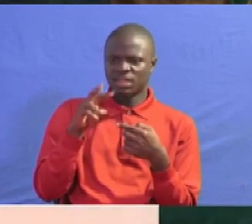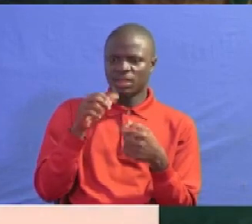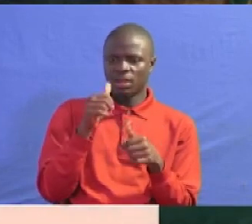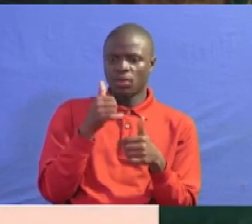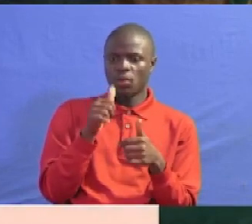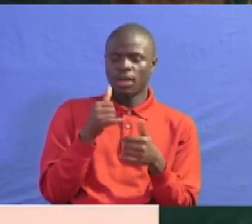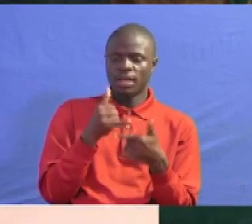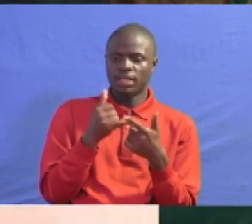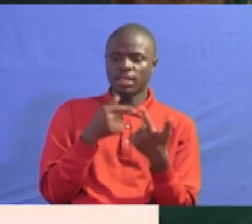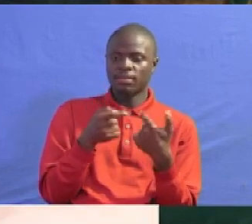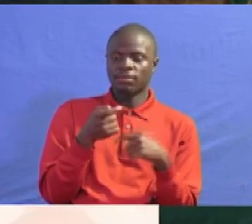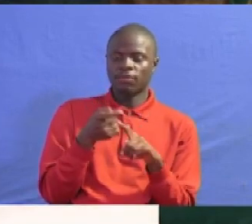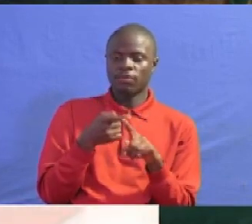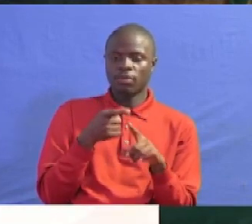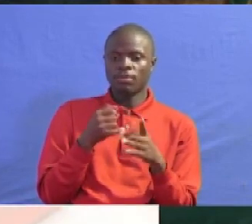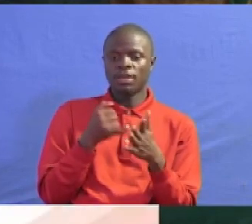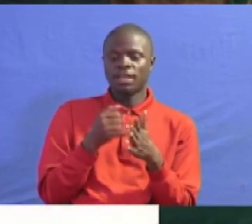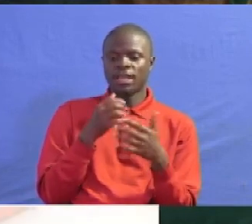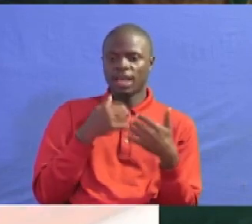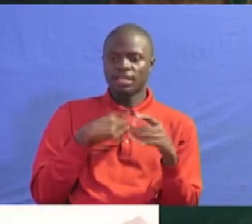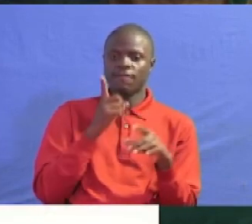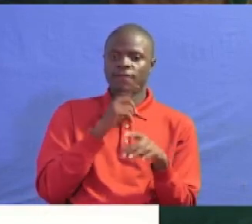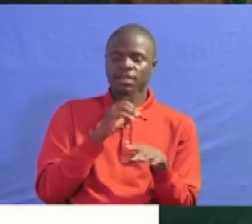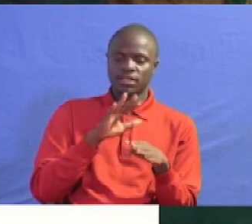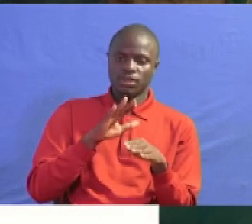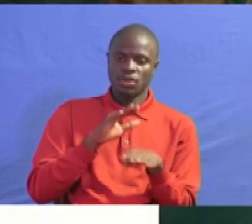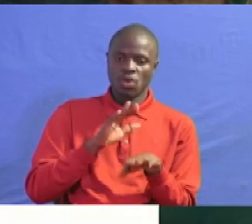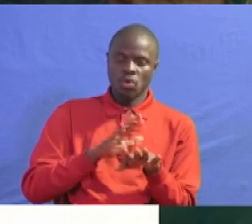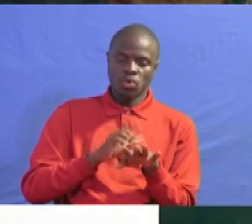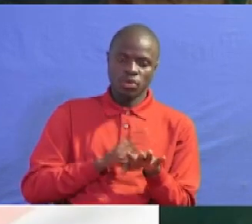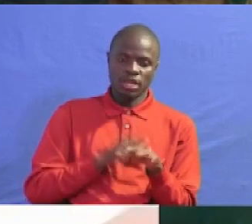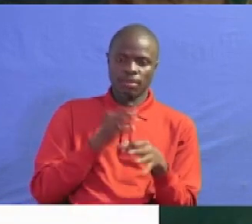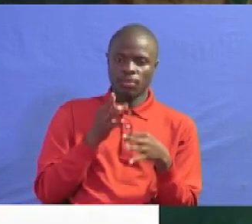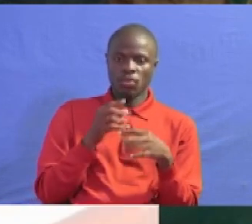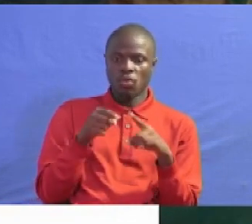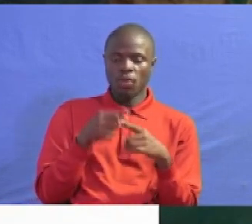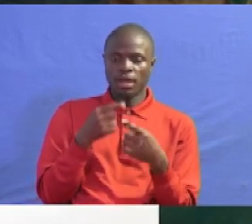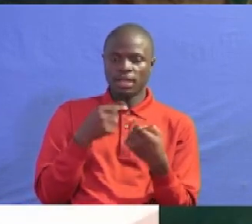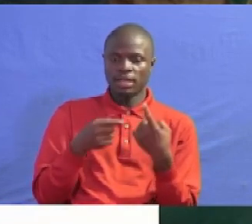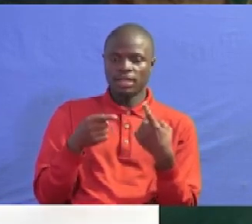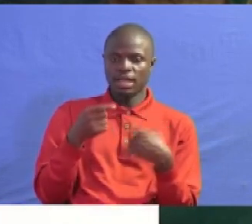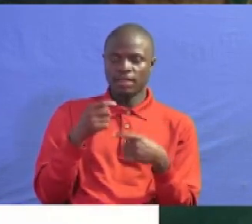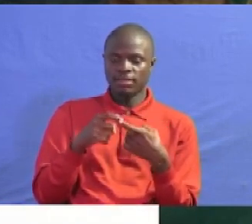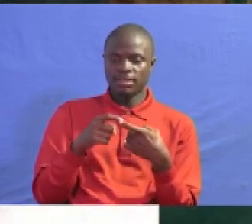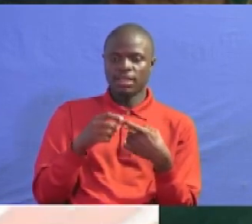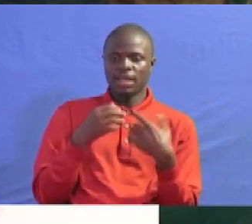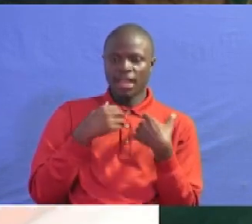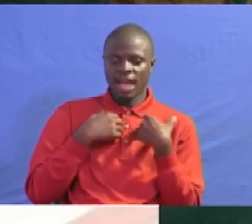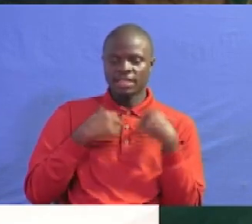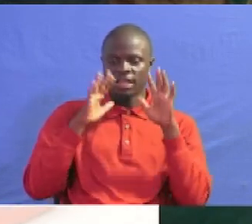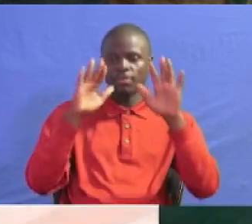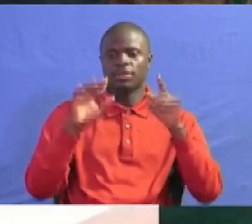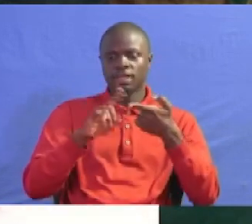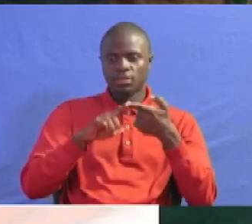kama hiyo chakula inapigwa dawa, imemalizwa wakati wake wa kuuzwa, ili tukileta chakula iwe ni ya manufaa kwa watu. Most of the